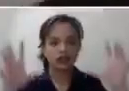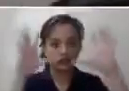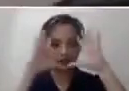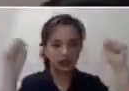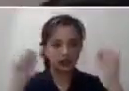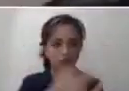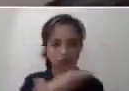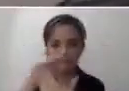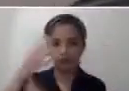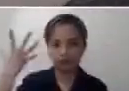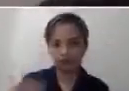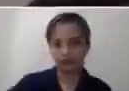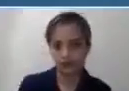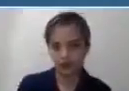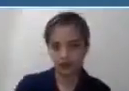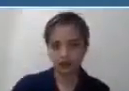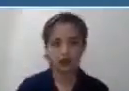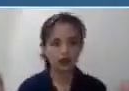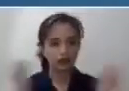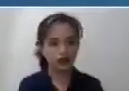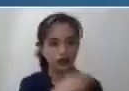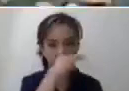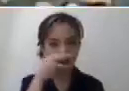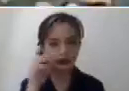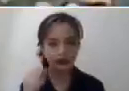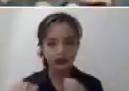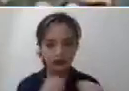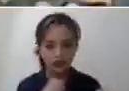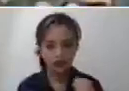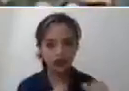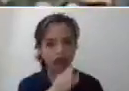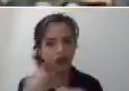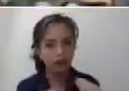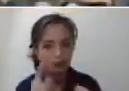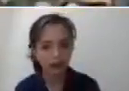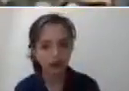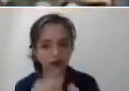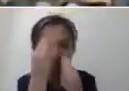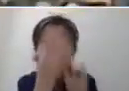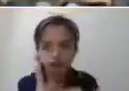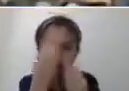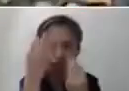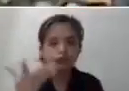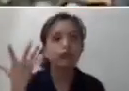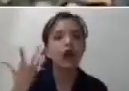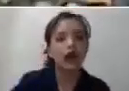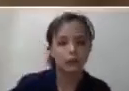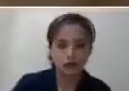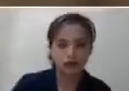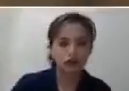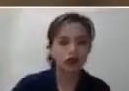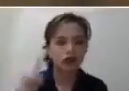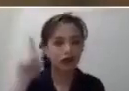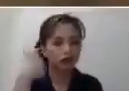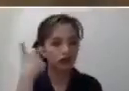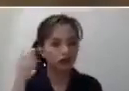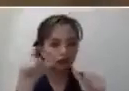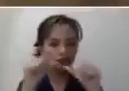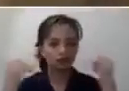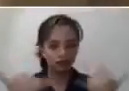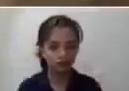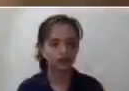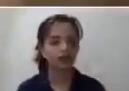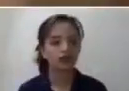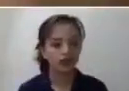imbestigasyon tungkol sa distribusyon ng ayuda sa ilalim ng SAP. Itinanggi ni DSWD spokesperson Irene Dumlao na may mga